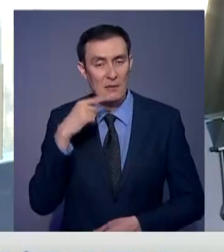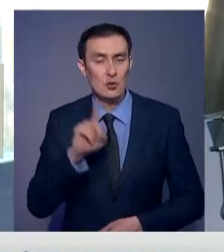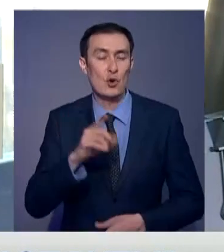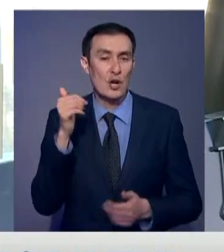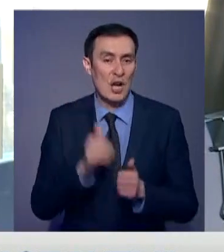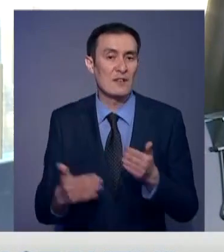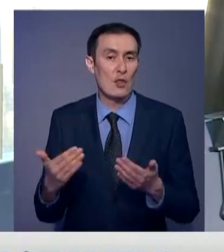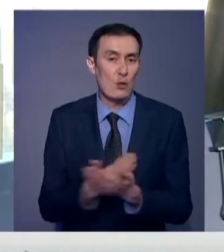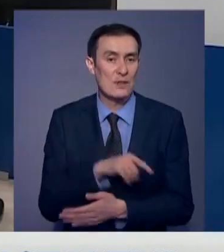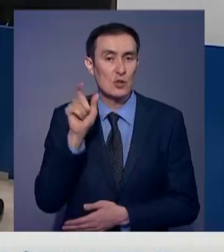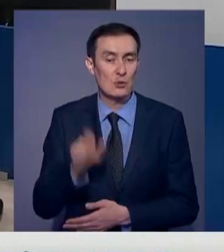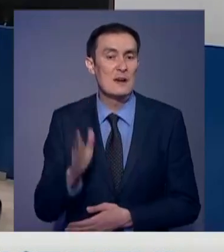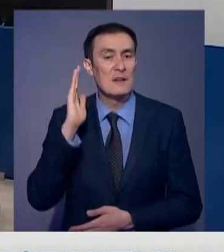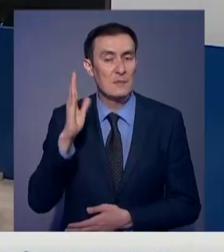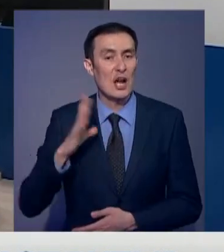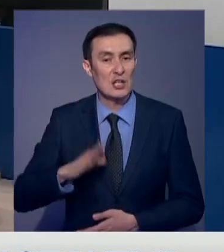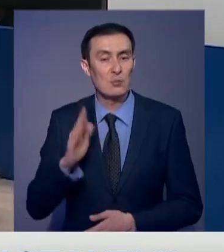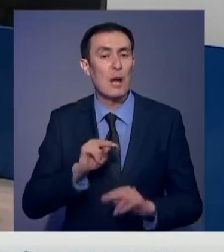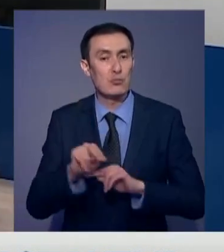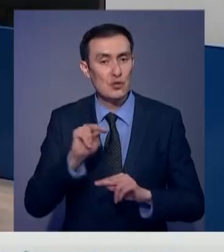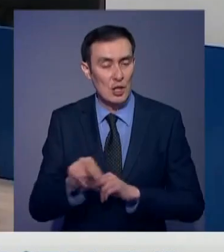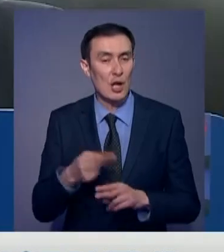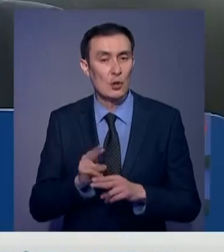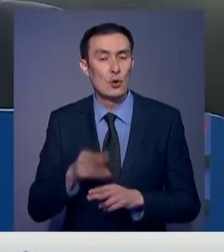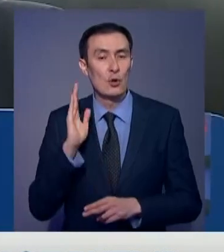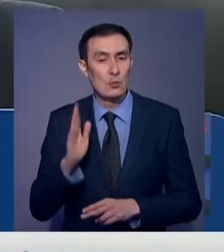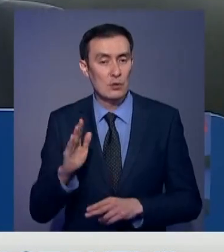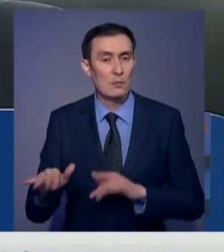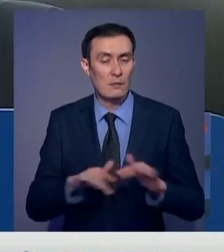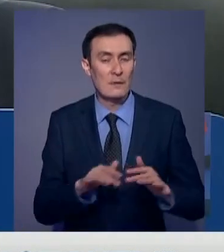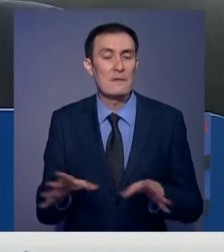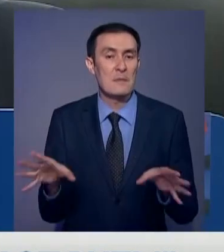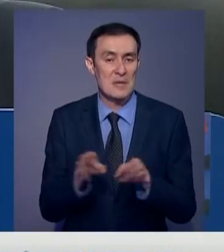каждого нового сотрудника впереди ждет обучение, которое будет проходить